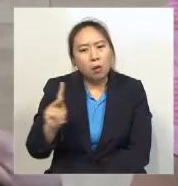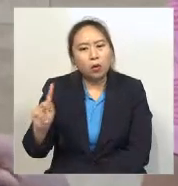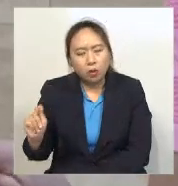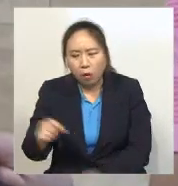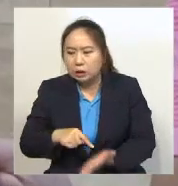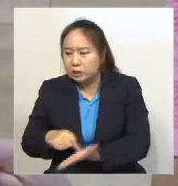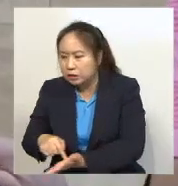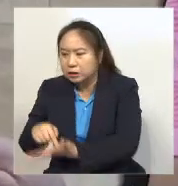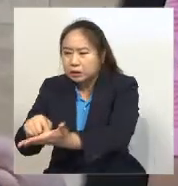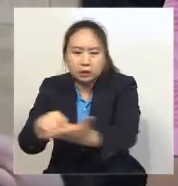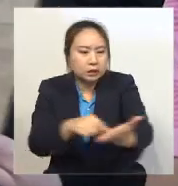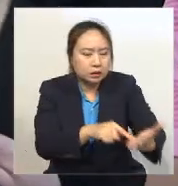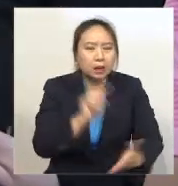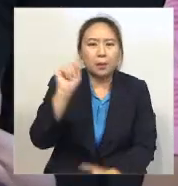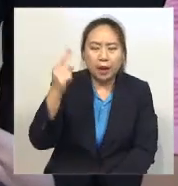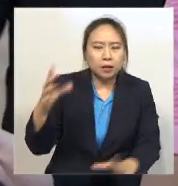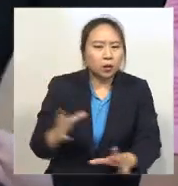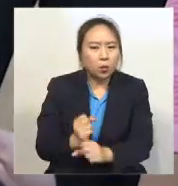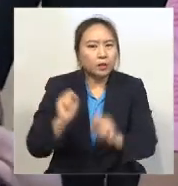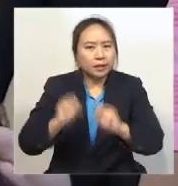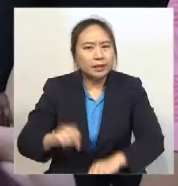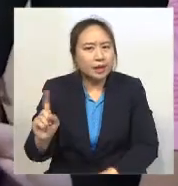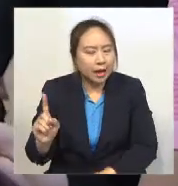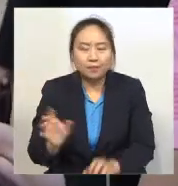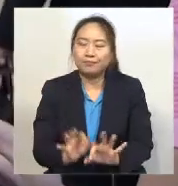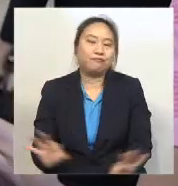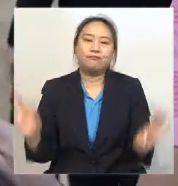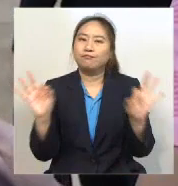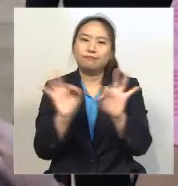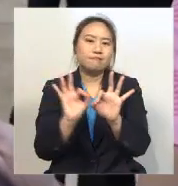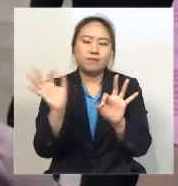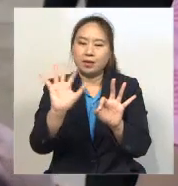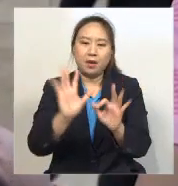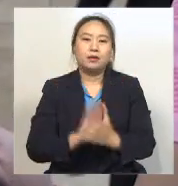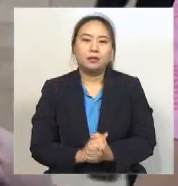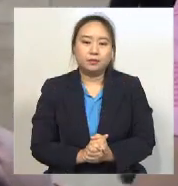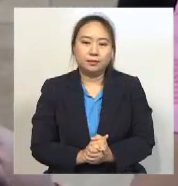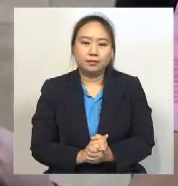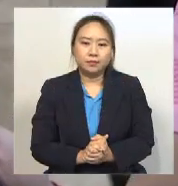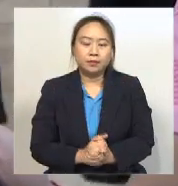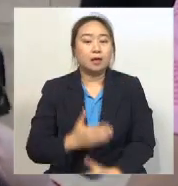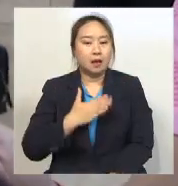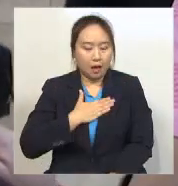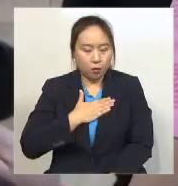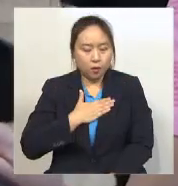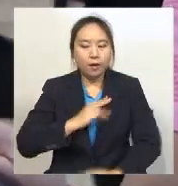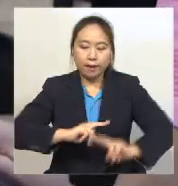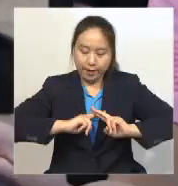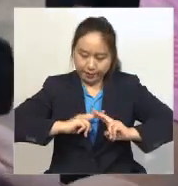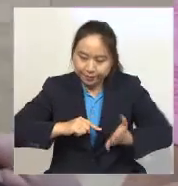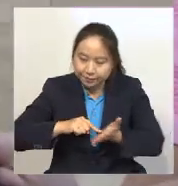ซึ่งผลจะเป็นยังไงเนี่ยผมว่ามันไม่สำคัญเท่ากับที่เราแสดงเจตจำนงตอ